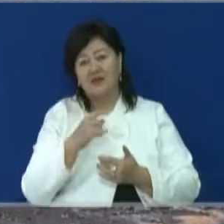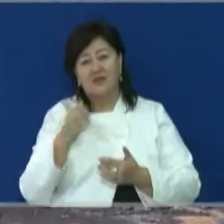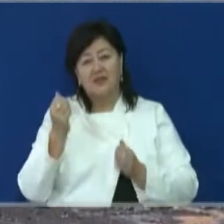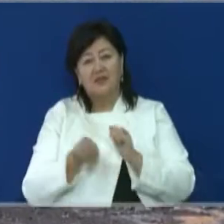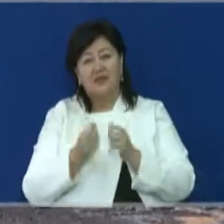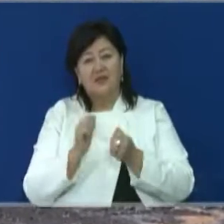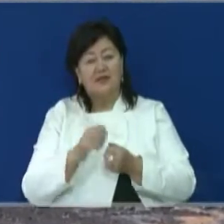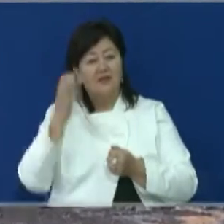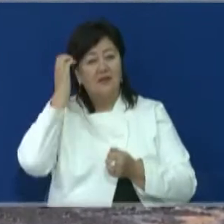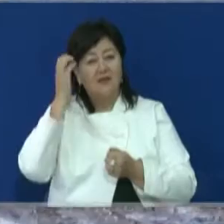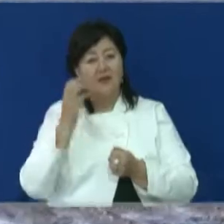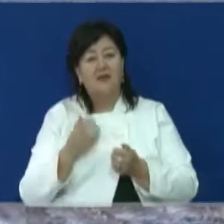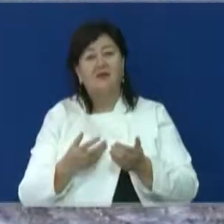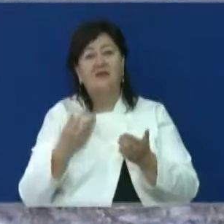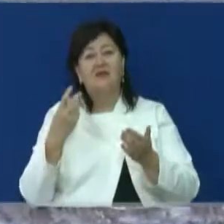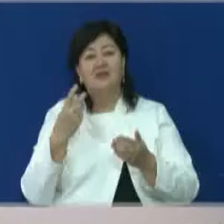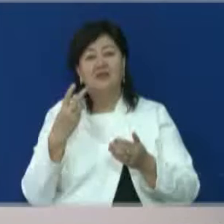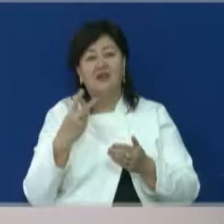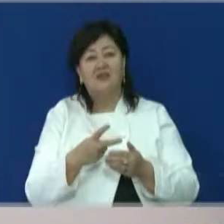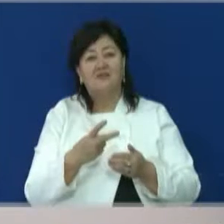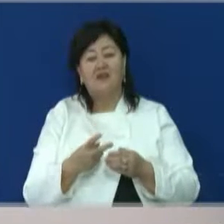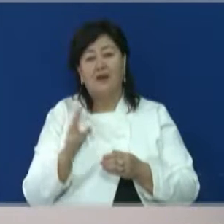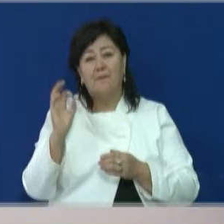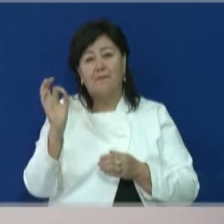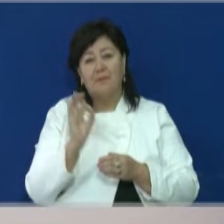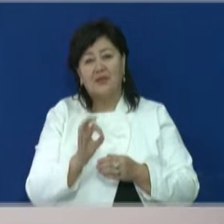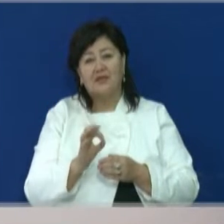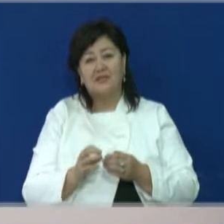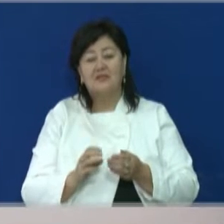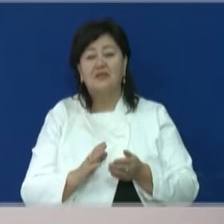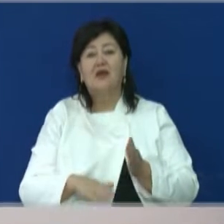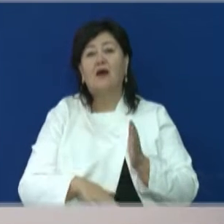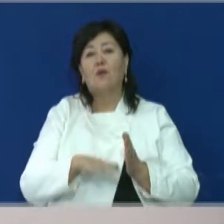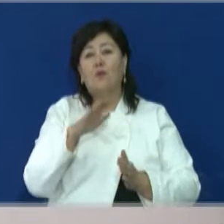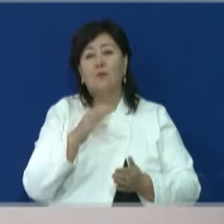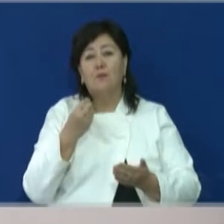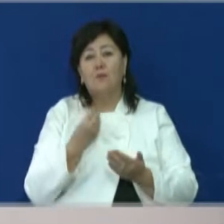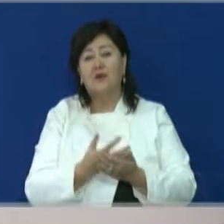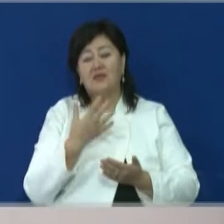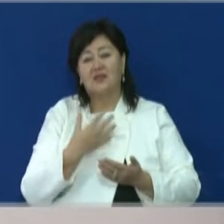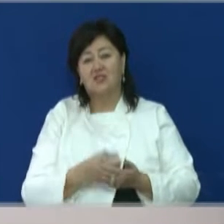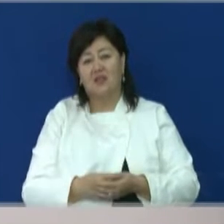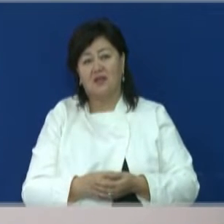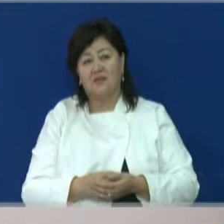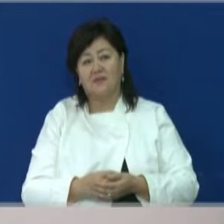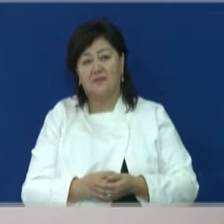көмір халық үшін бір айда 2,19%-ға және бір жылда 10,18%-ға